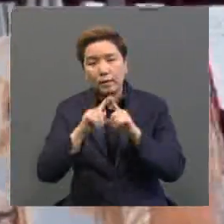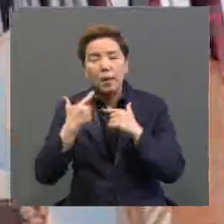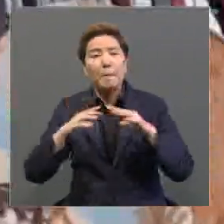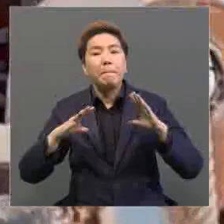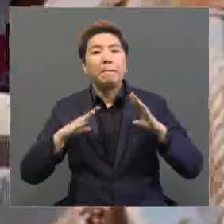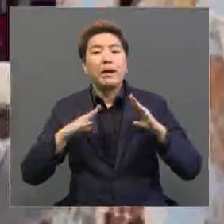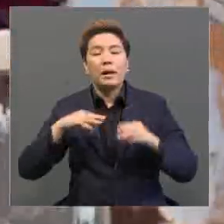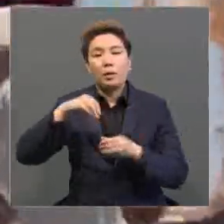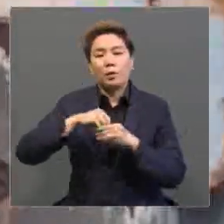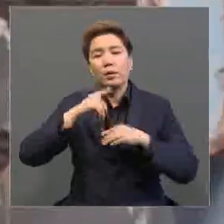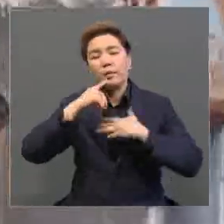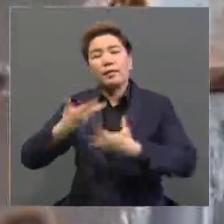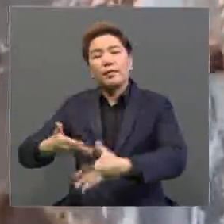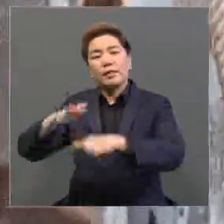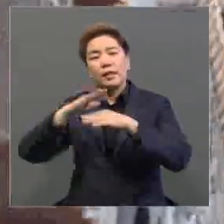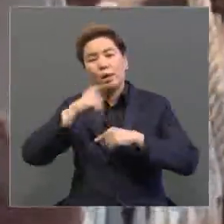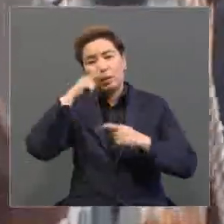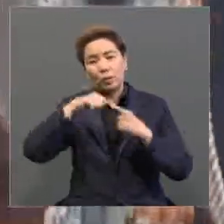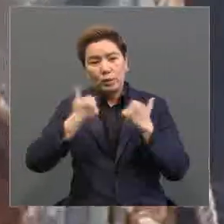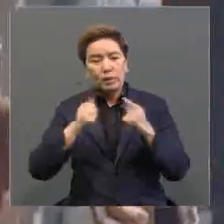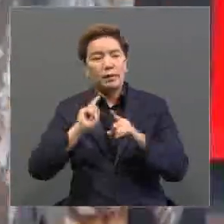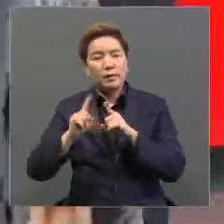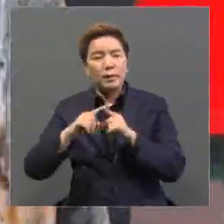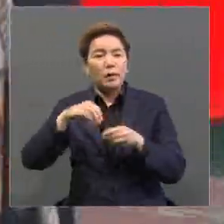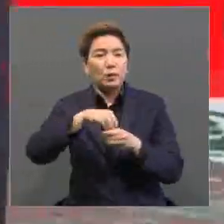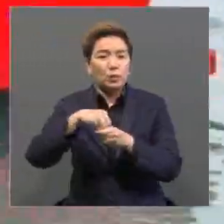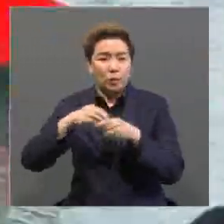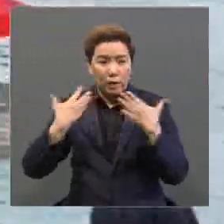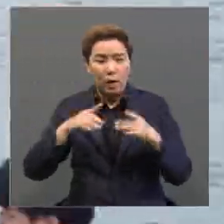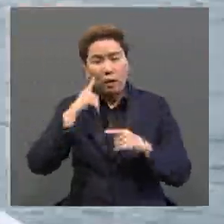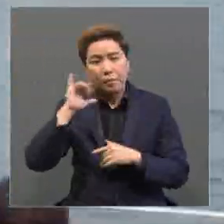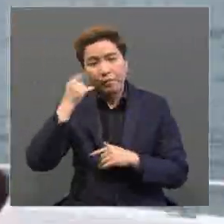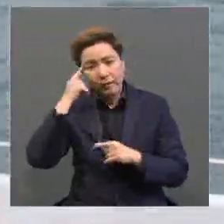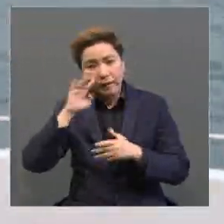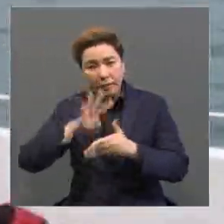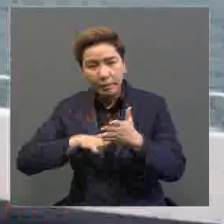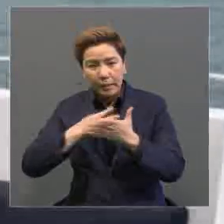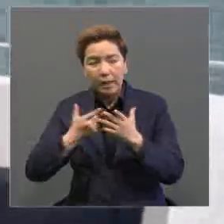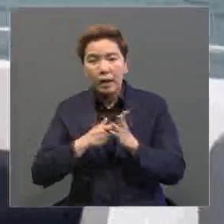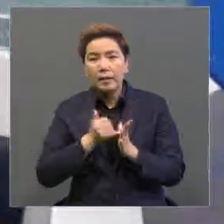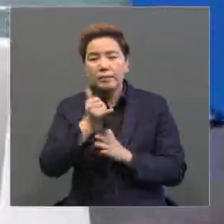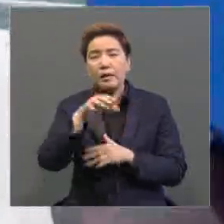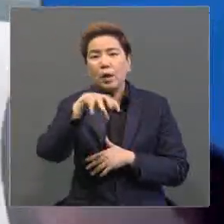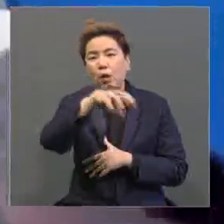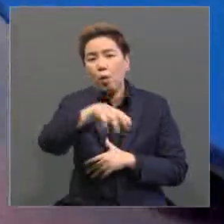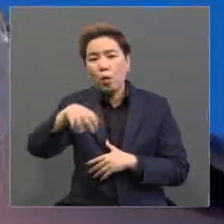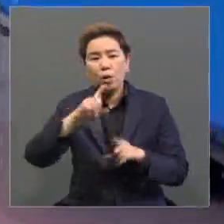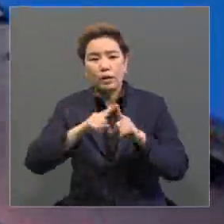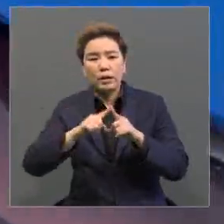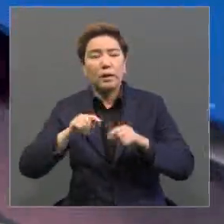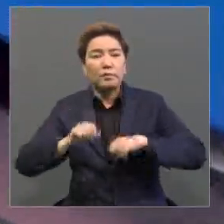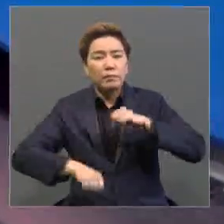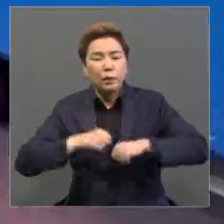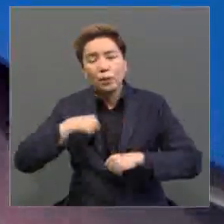นั่งพักผ่อนชิวๆที่ริมชายหาดชะวงหาดละไมหาดน้ำบางส่วนก็เลือกโปรแกรมข้ามไปที่หมู่เกาะอ่างทองรวมทั้ง